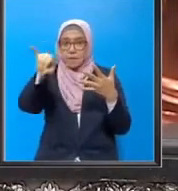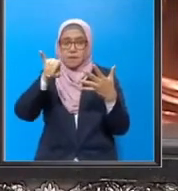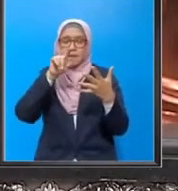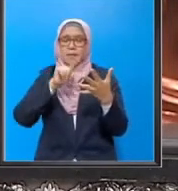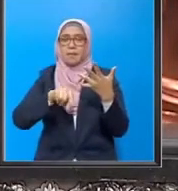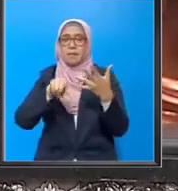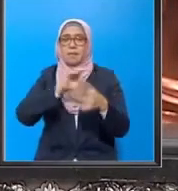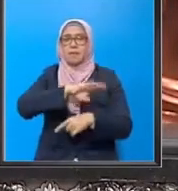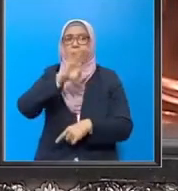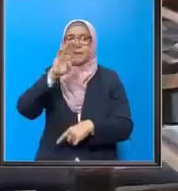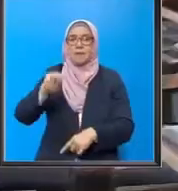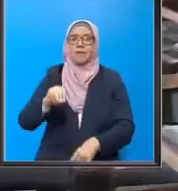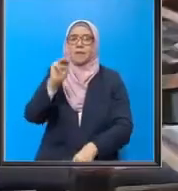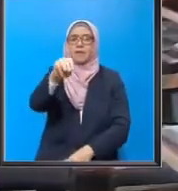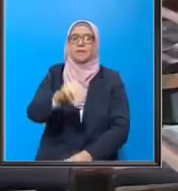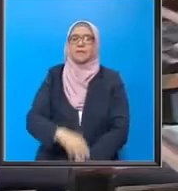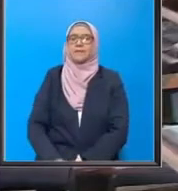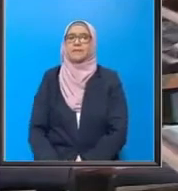mertajam